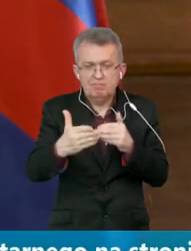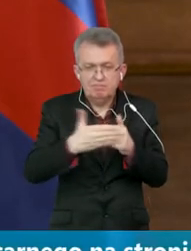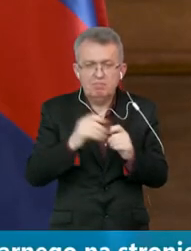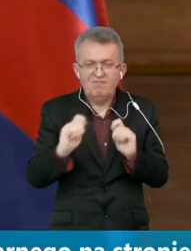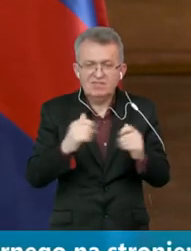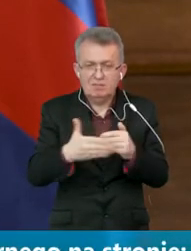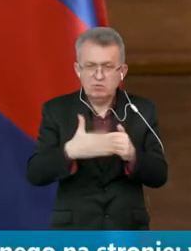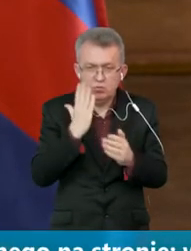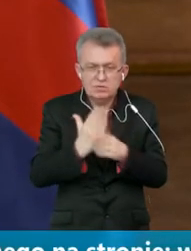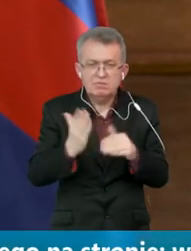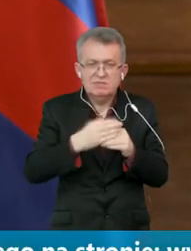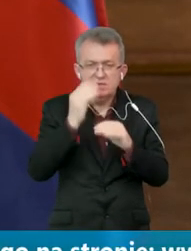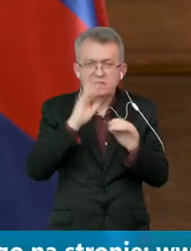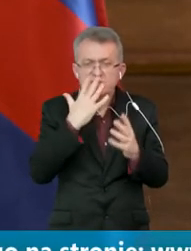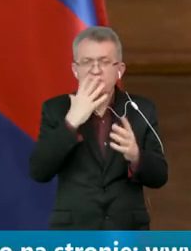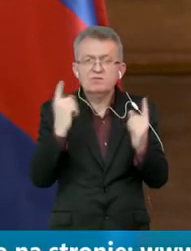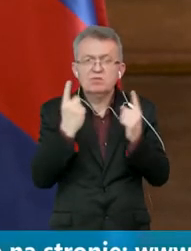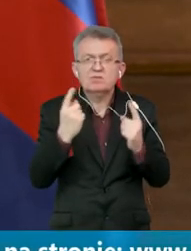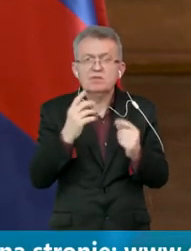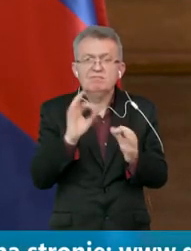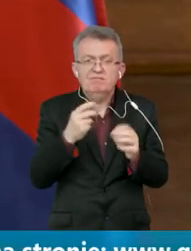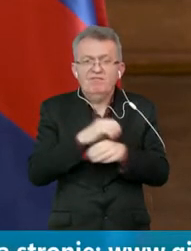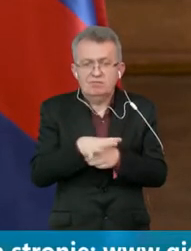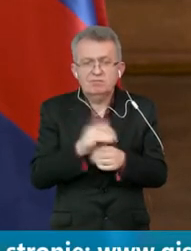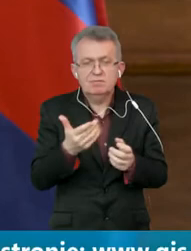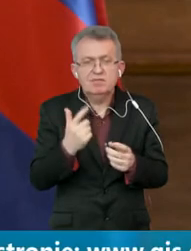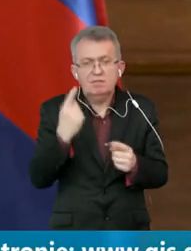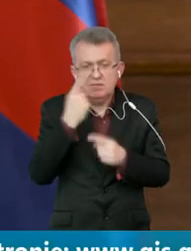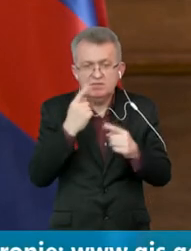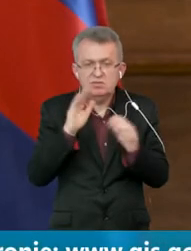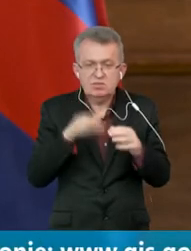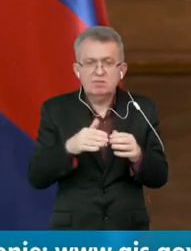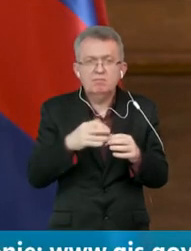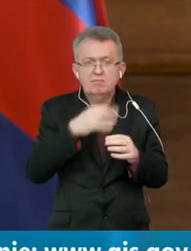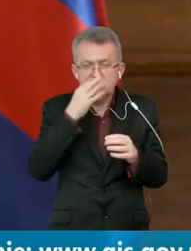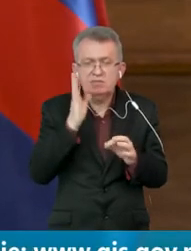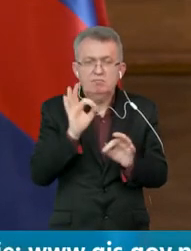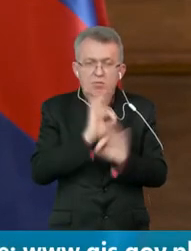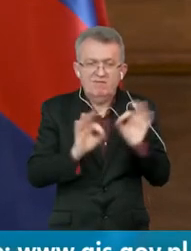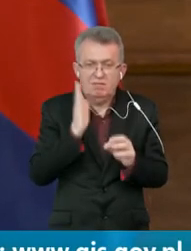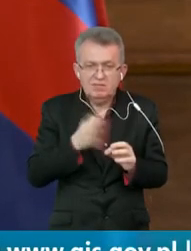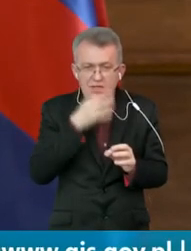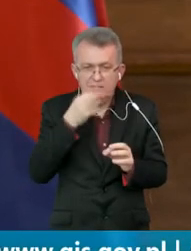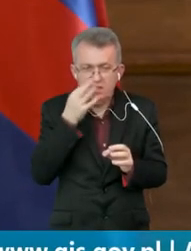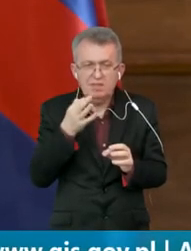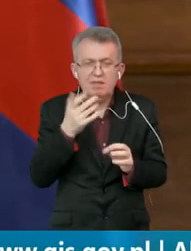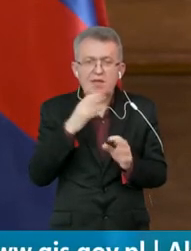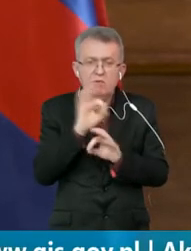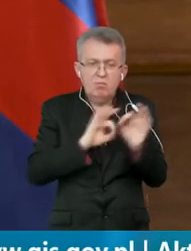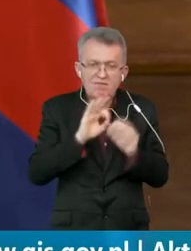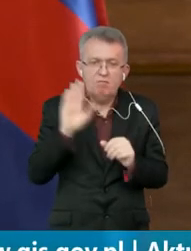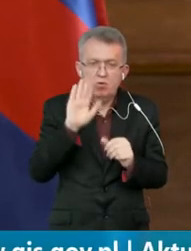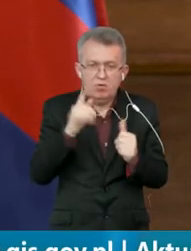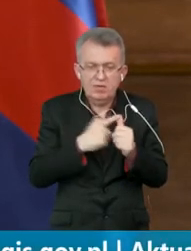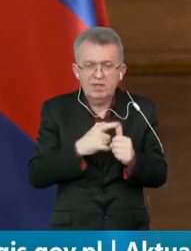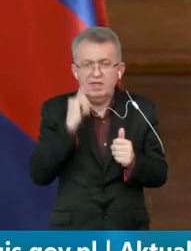wakacji, gdy też będziemy wiedzieli, jaka będzie sytuacja pandemiczna. Zakładamy, że ta sytuacja zacznie się poprawiać z uwagi i na poprawę pogody, i